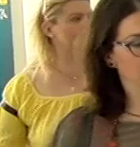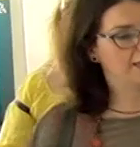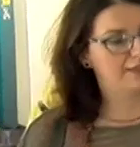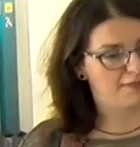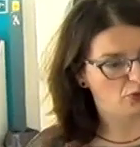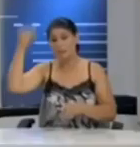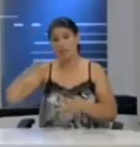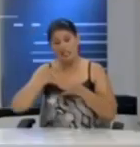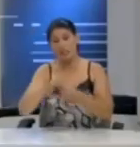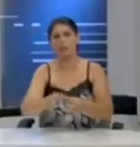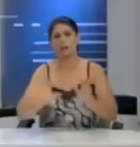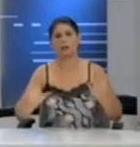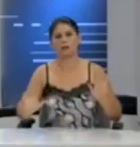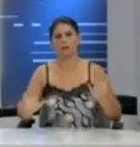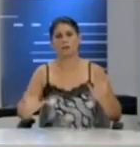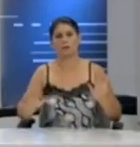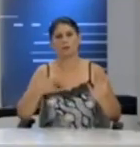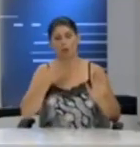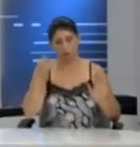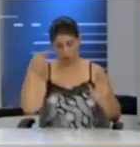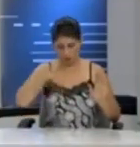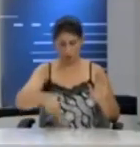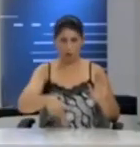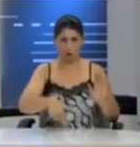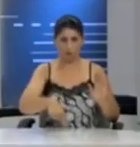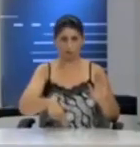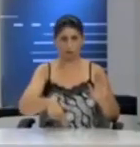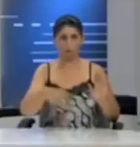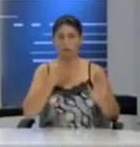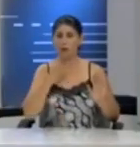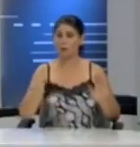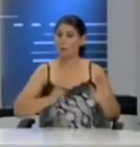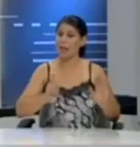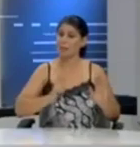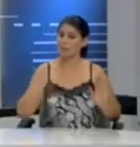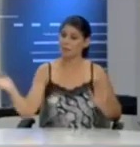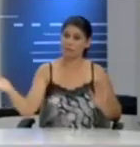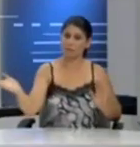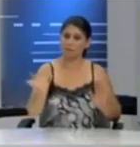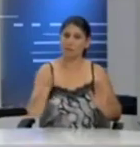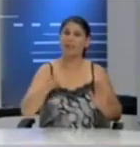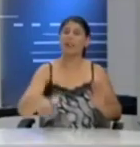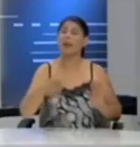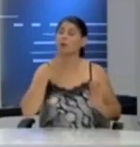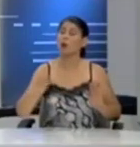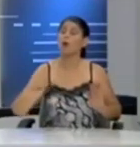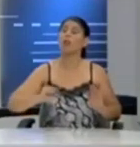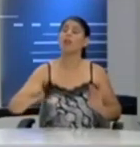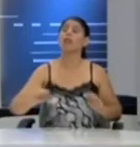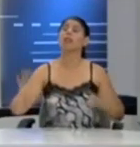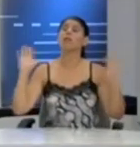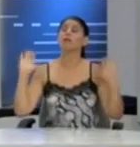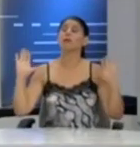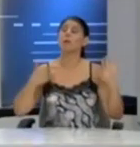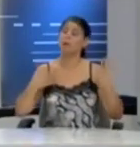από τα έδρανα της αντιπολίτευσης. Γι' αυτό είμαι εδώ, γι' αυτό σας περιμένω, γι' αυτό δεν σας φοβάμαι, γι'